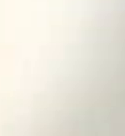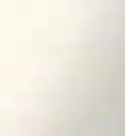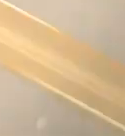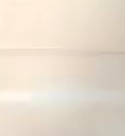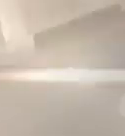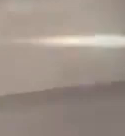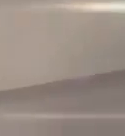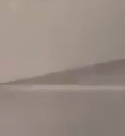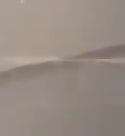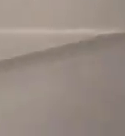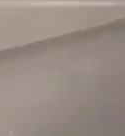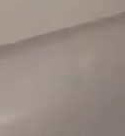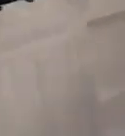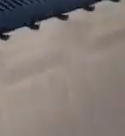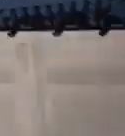으